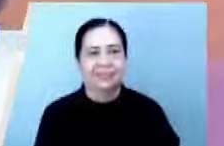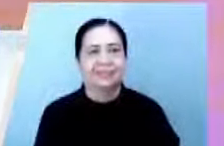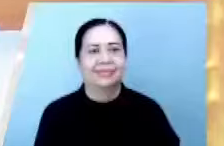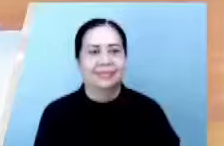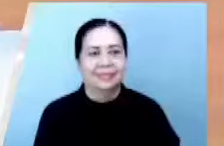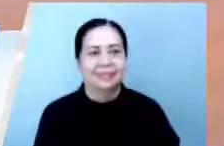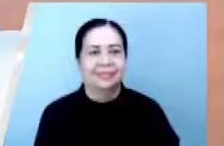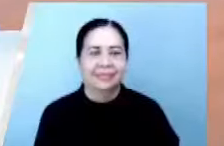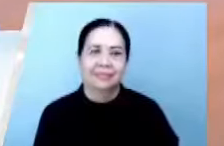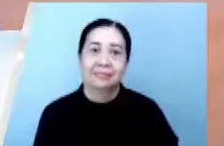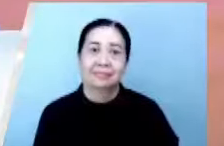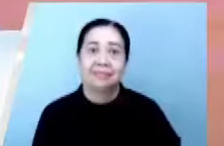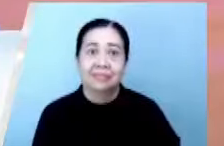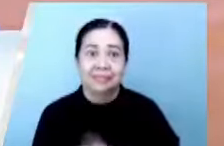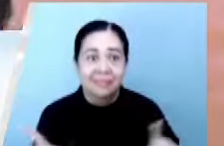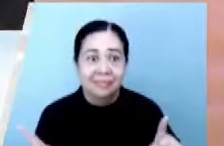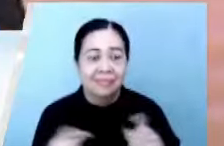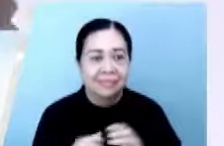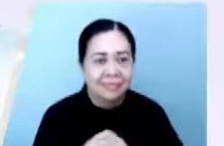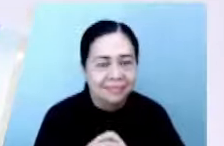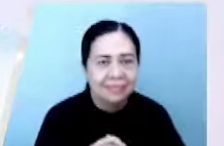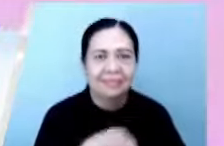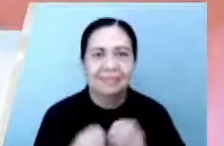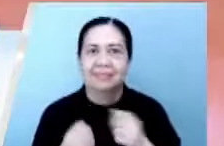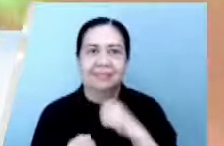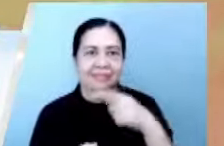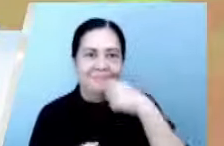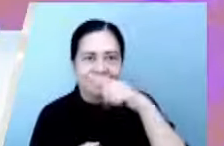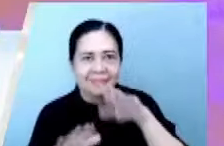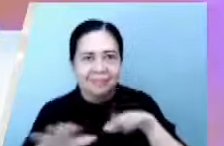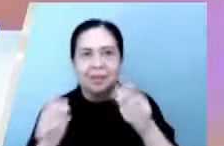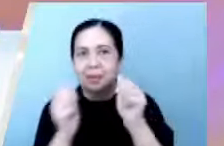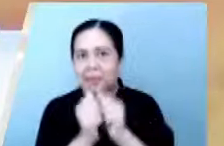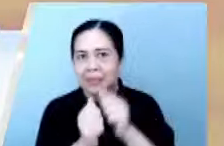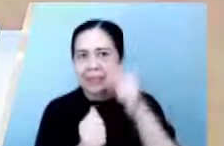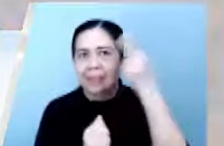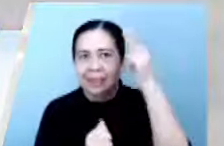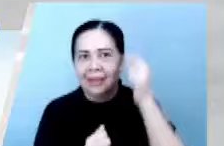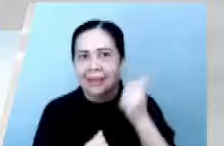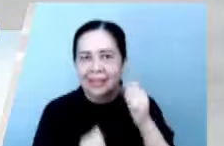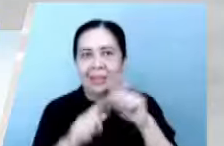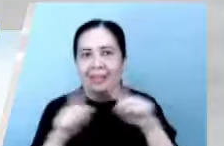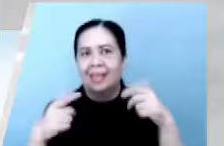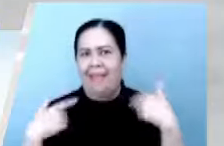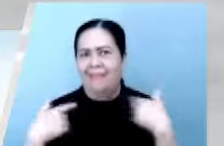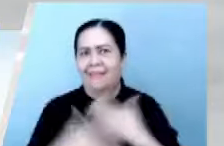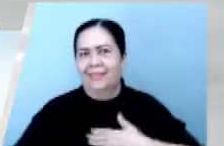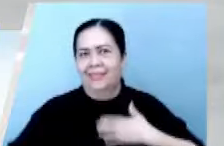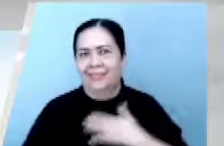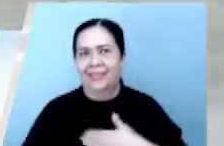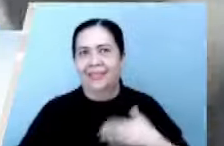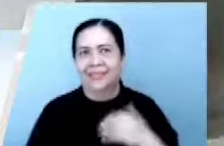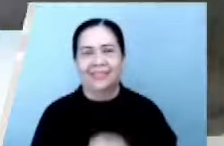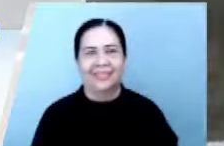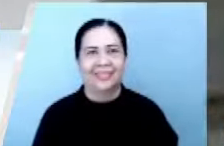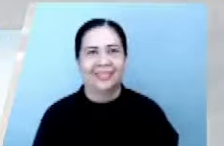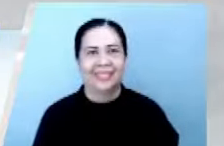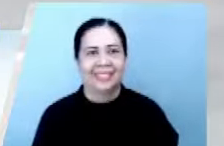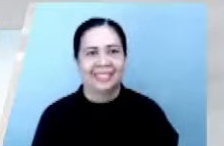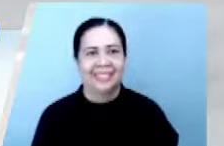Pero di lang kids ang nag-enjoy kundi pati mga tito at titas. Pero wait a minute, kaping mainit.